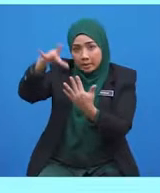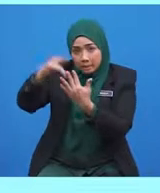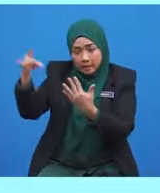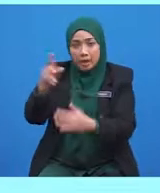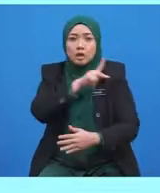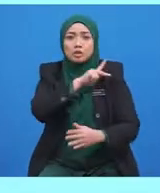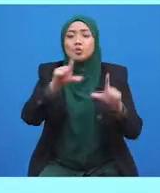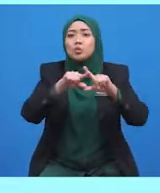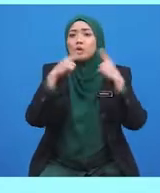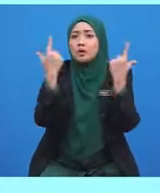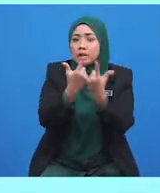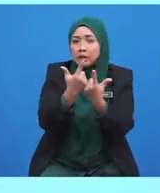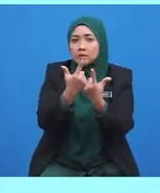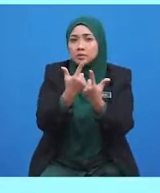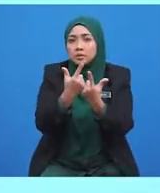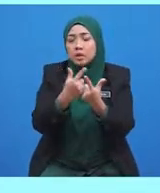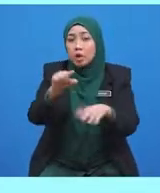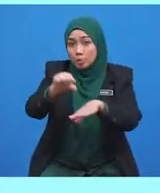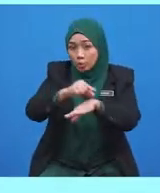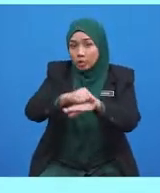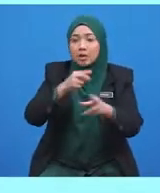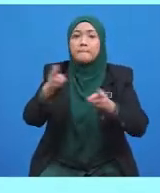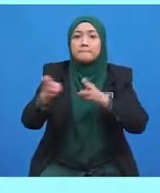dianalisis menggunakan pengurusan data.